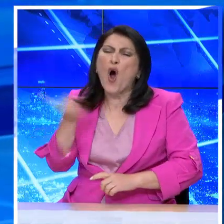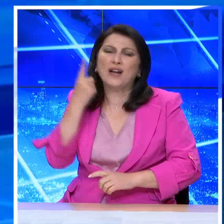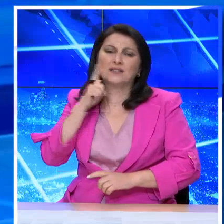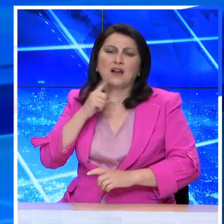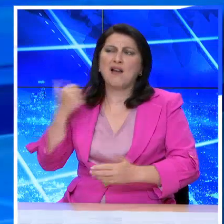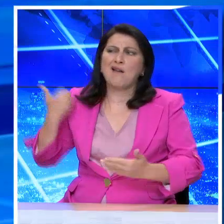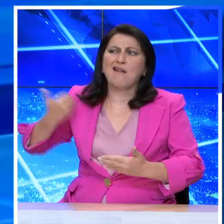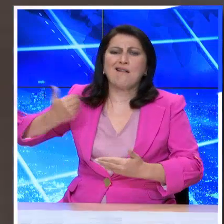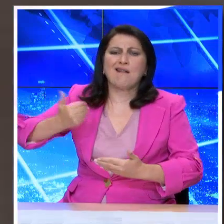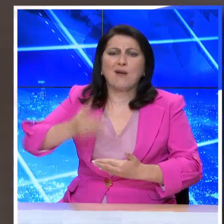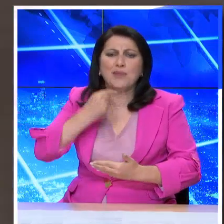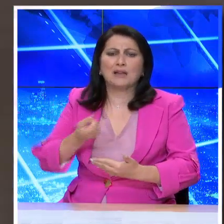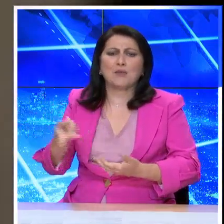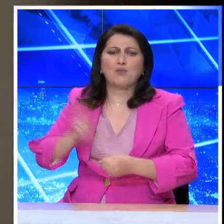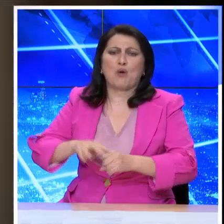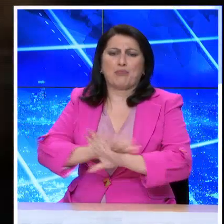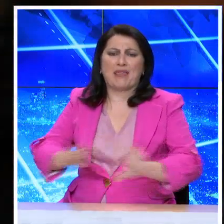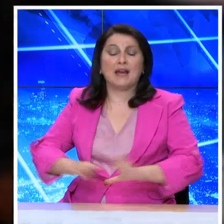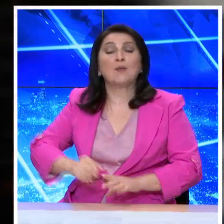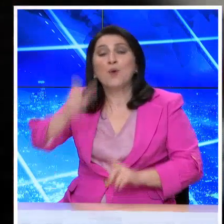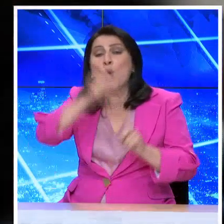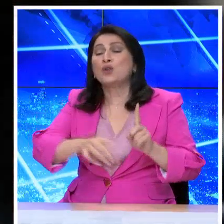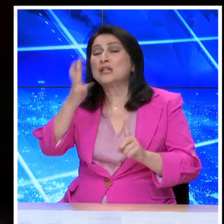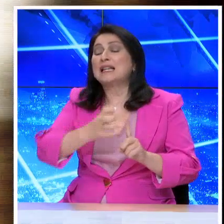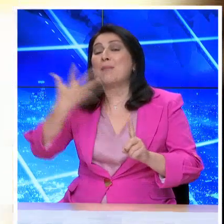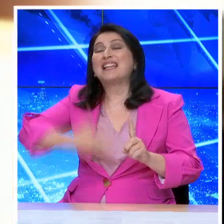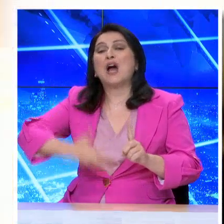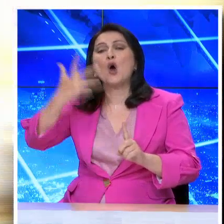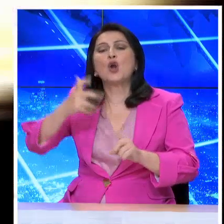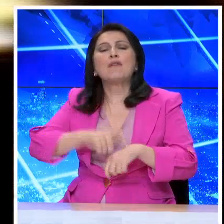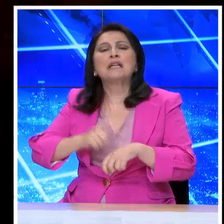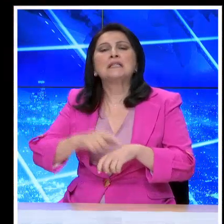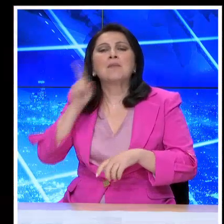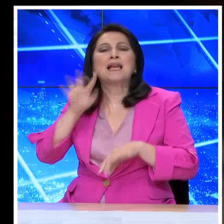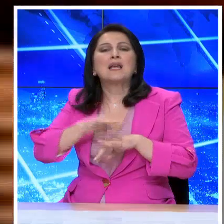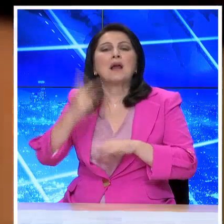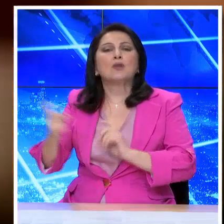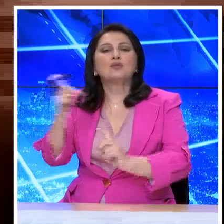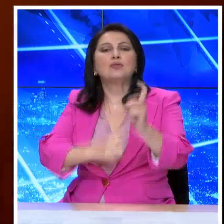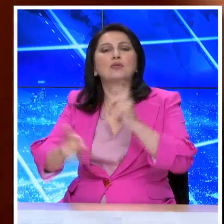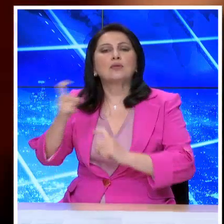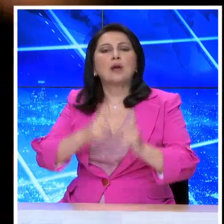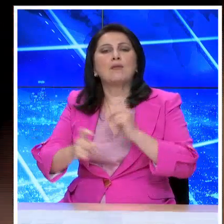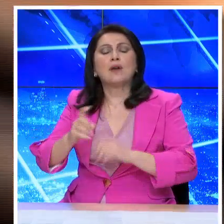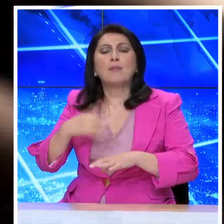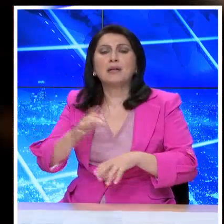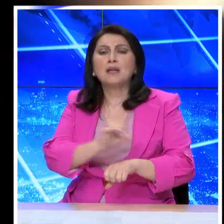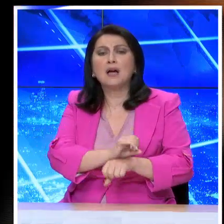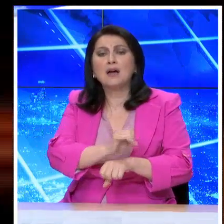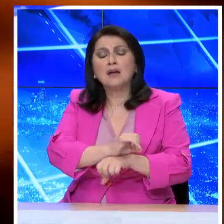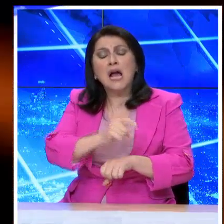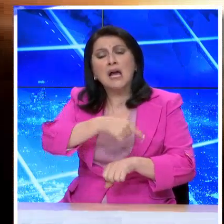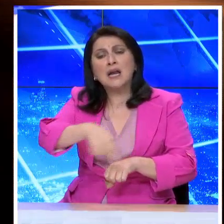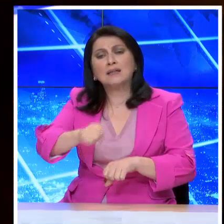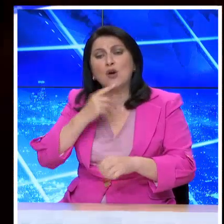των γυναικοκτονιών. Πρόκειται για έναν 45χρονο που καυγάδισε με τη γυναίκα του και έμεινε προχθές το βράδυ στα κρατητήρια μετά από μήνυση.